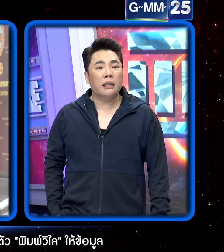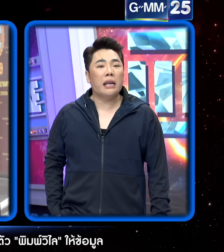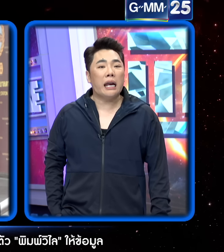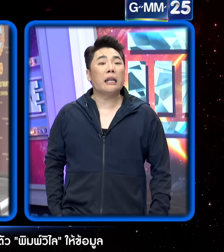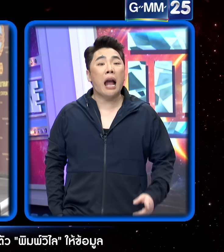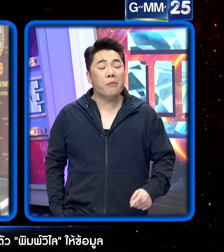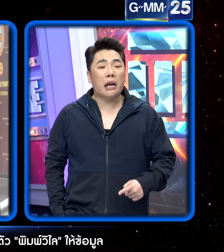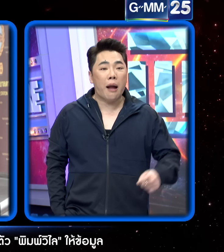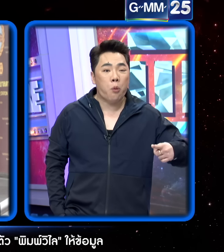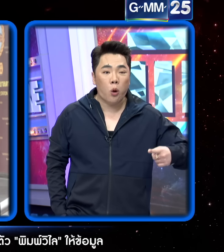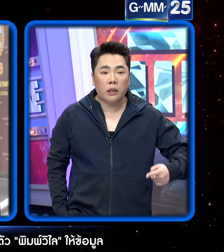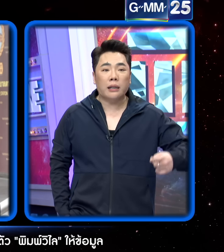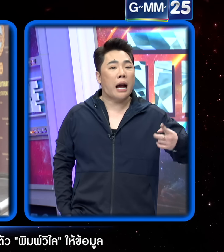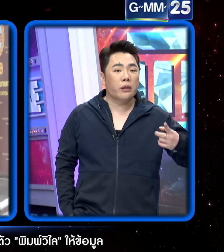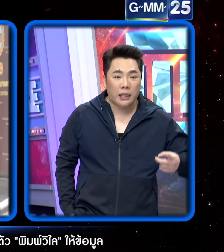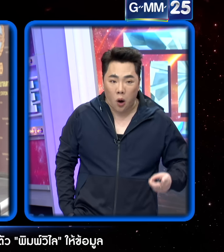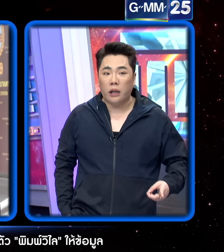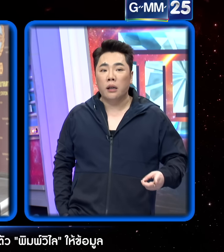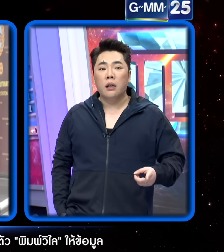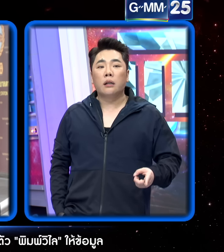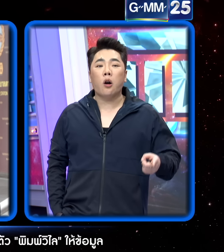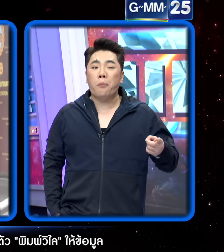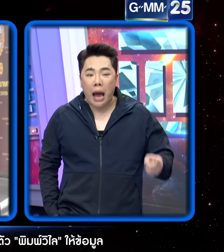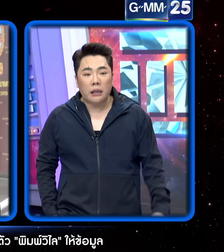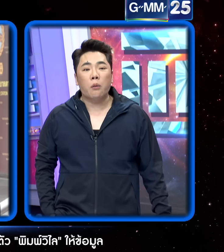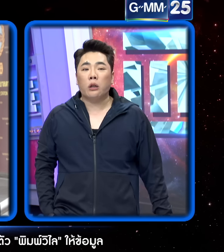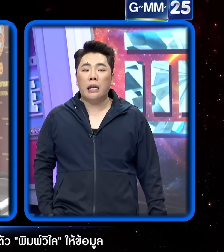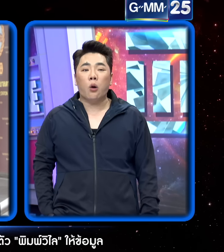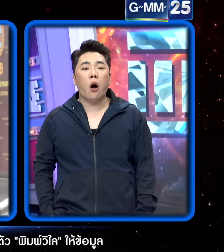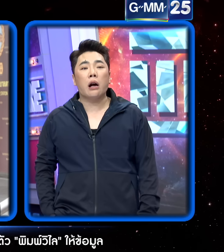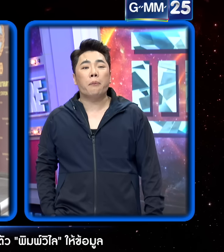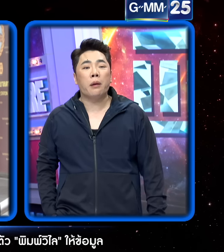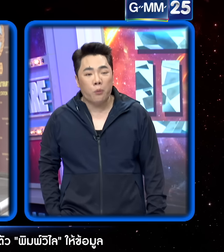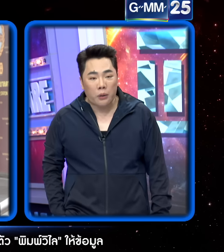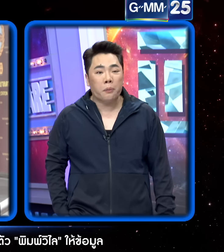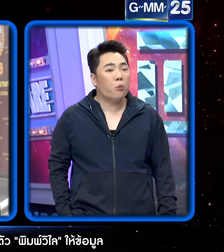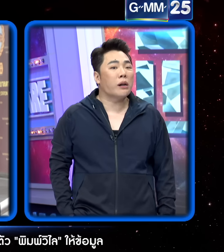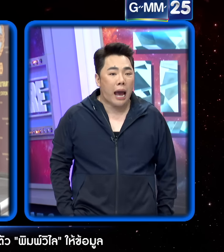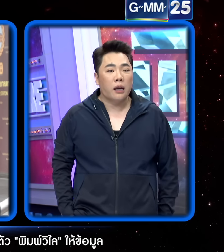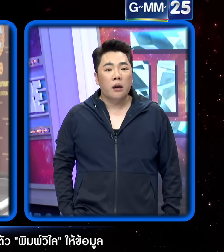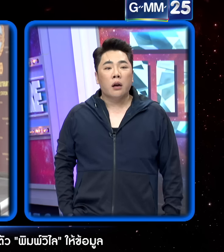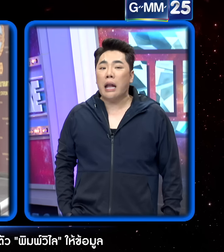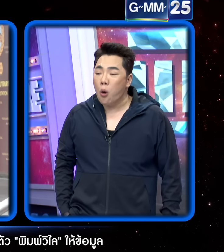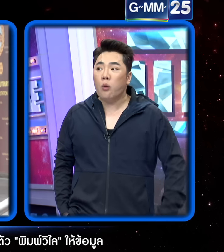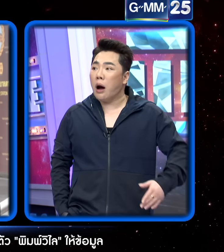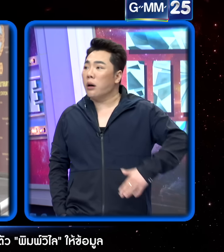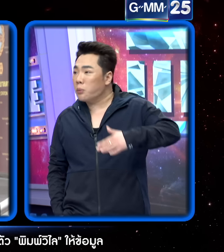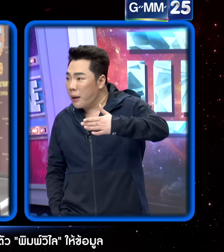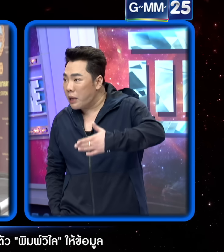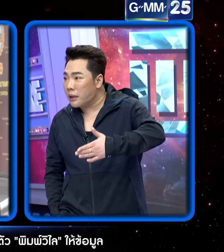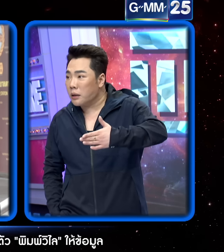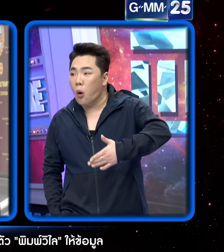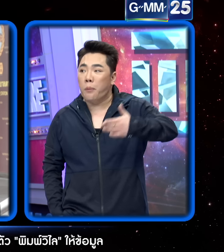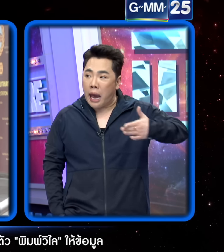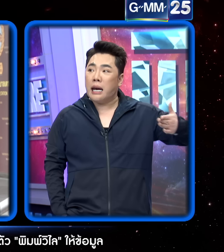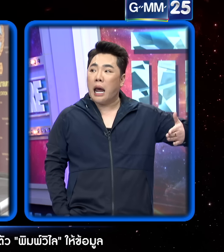เส้นเงินที่ได้มีการพูดถึงทั้งรีสอร์ทแล้วก็ผังทั้งหมดที่เกี่ยวข้องกับพิมพ์วิไลก็ได้โอนว่าพ ิ